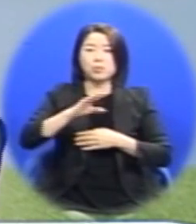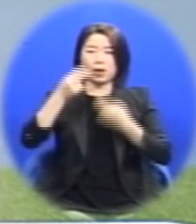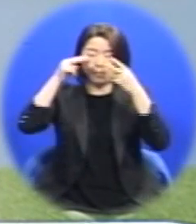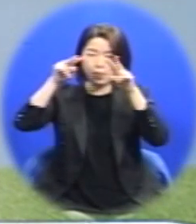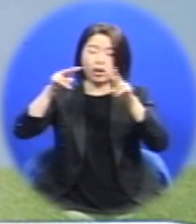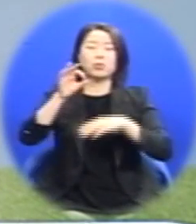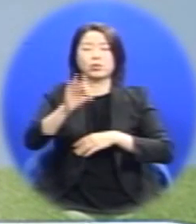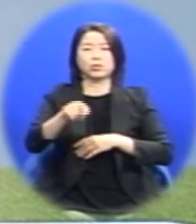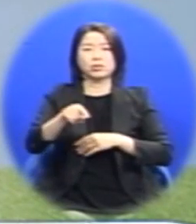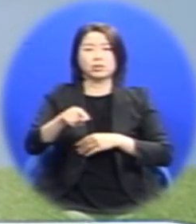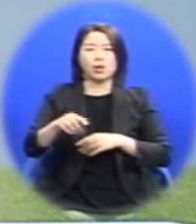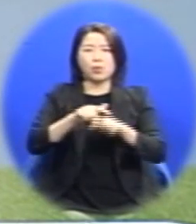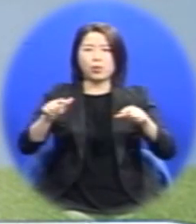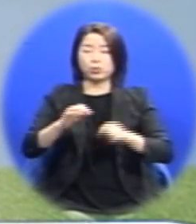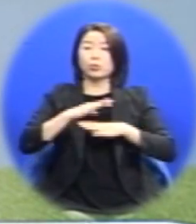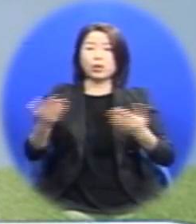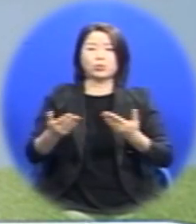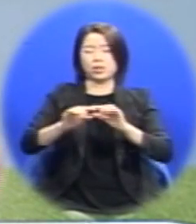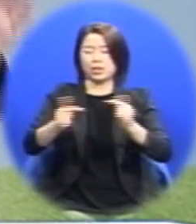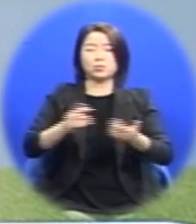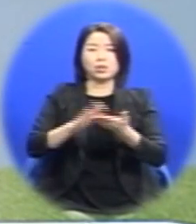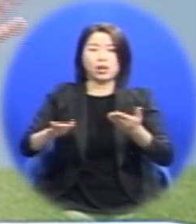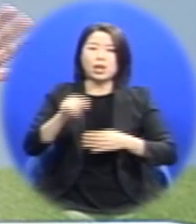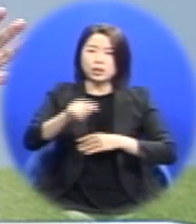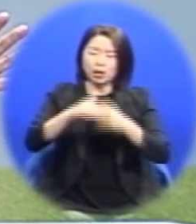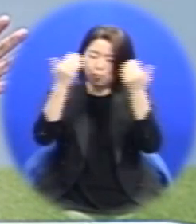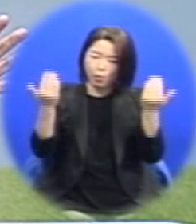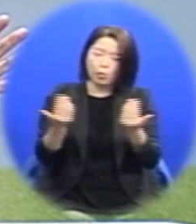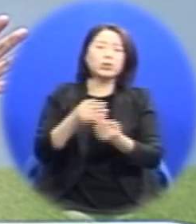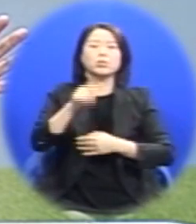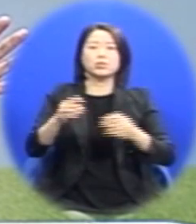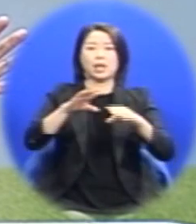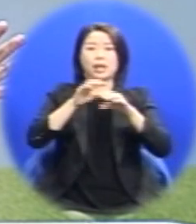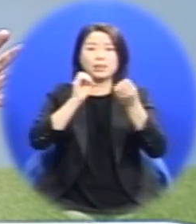바라보는 것은 보통 놀라운 일이 아니에요. 그게 모든 것의 답입니다.